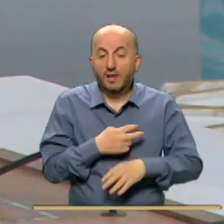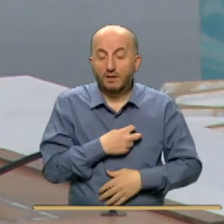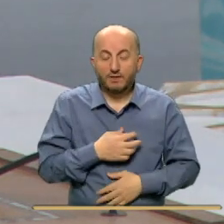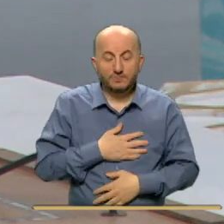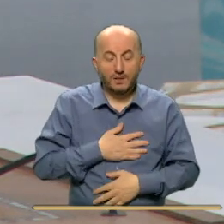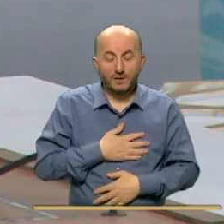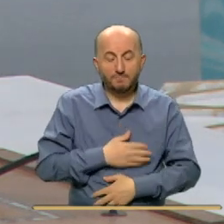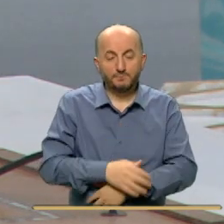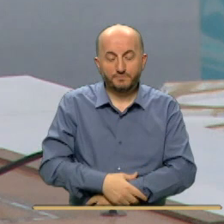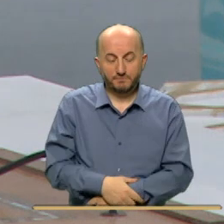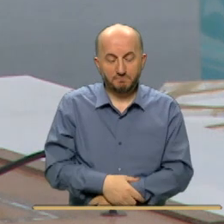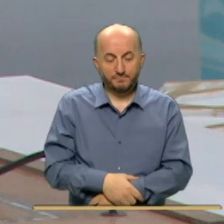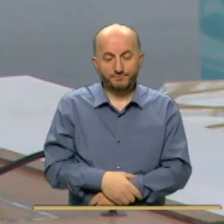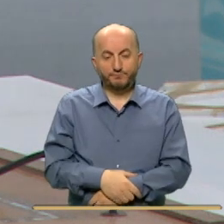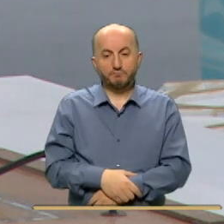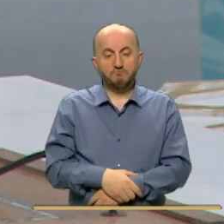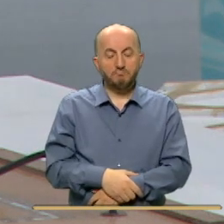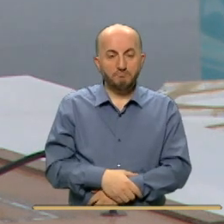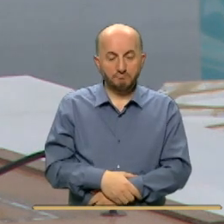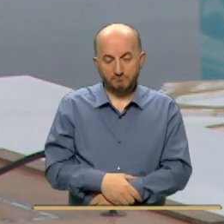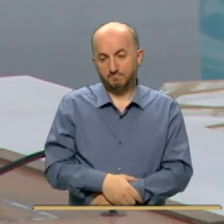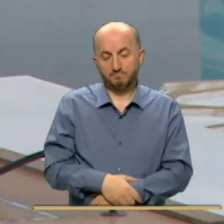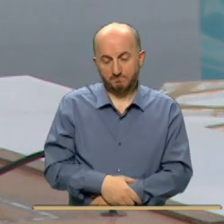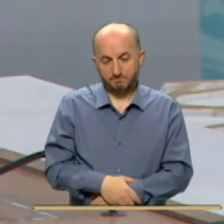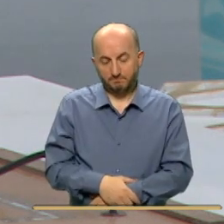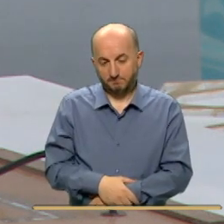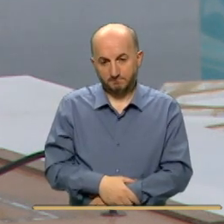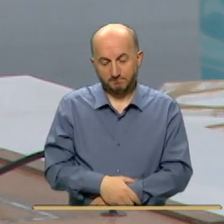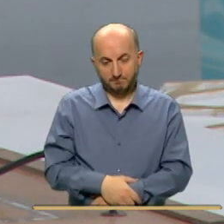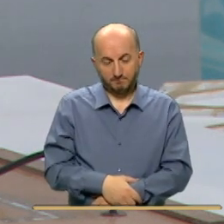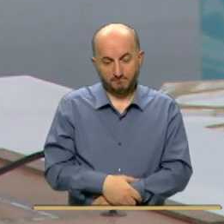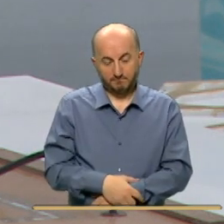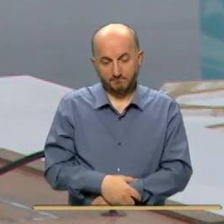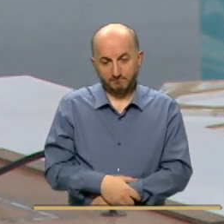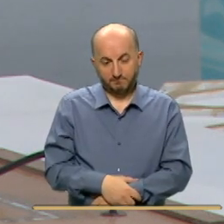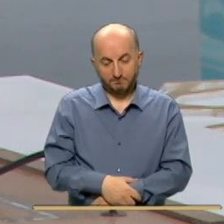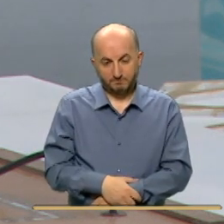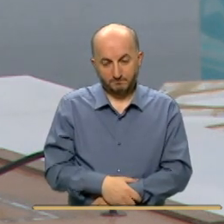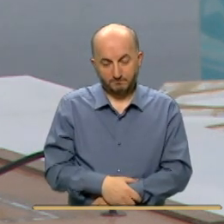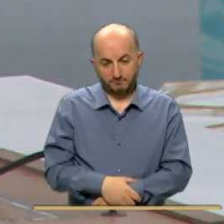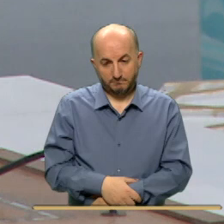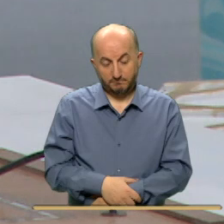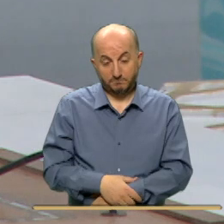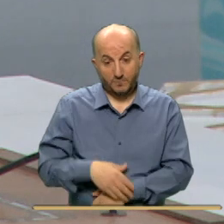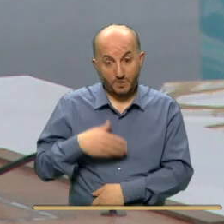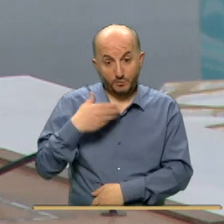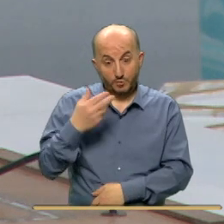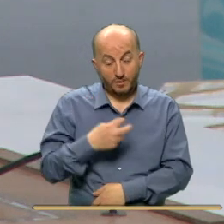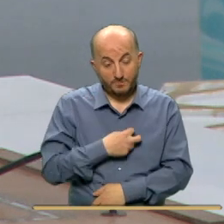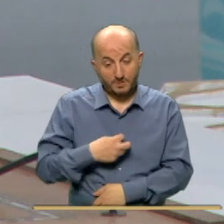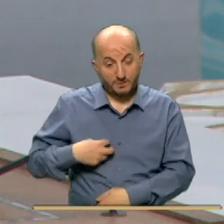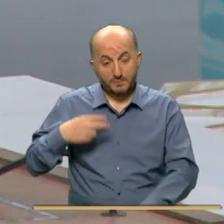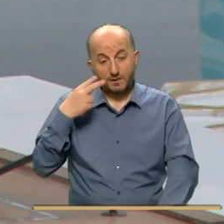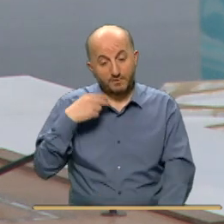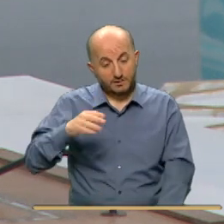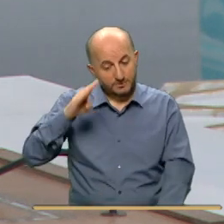sâme Ramazâne îmânen ve ihtisâben gufira lehû mâ teqaddeme min zembih" buyuruyor Resulullah sallallahu